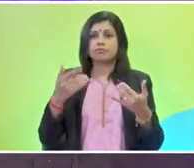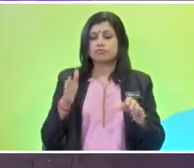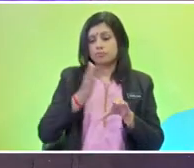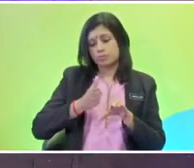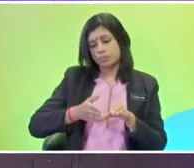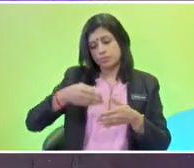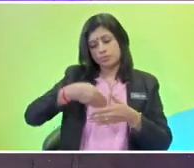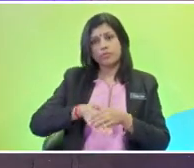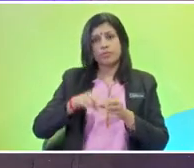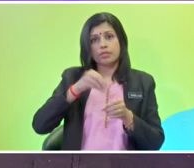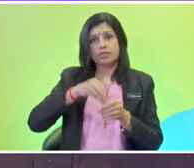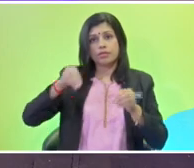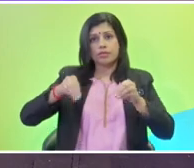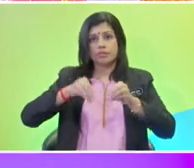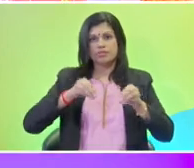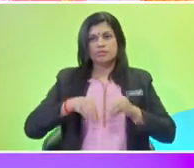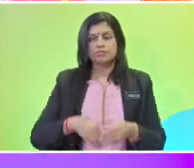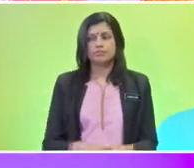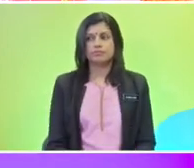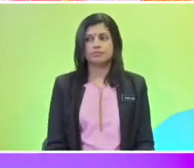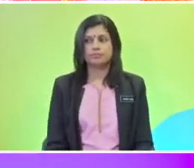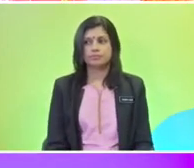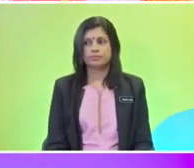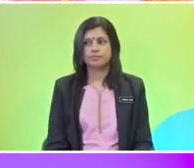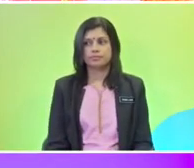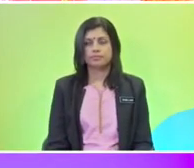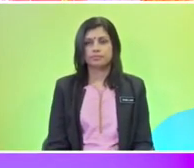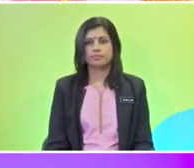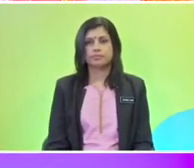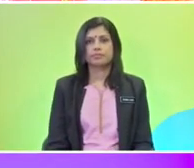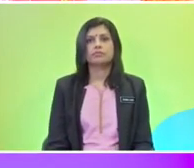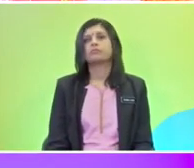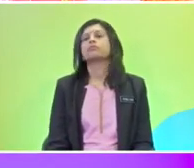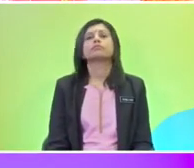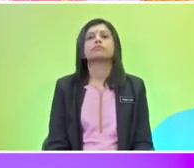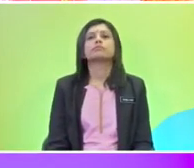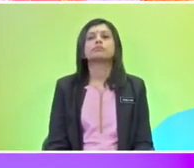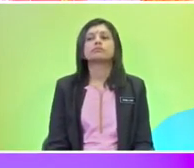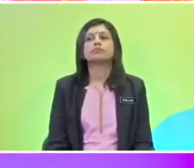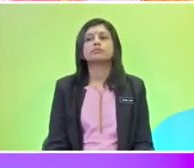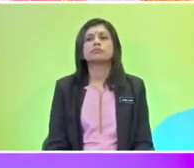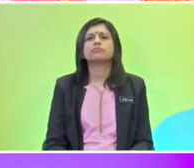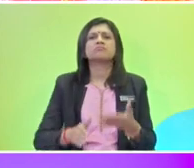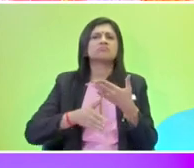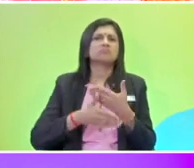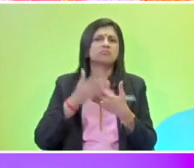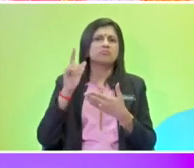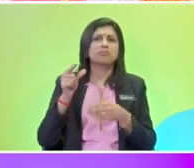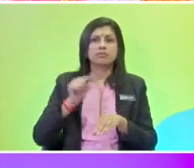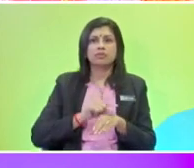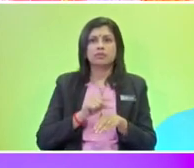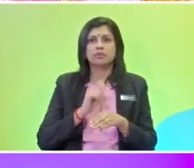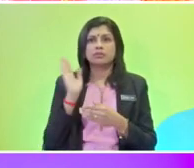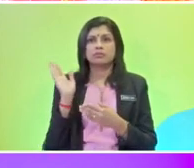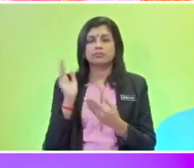Yang ini cikgu potong pakai pisau biasa je lah, ya? Okey, cikgu. Wah, mudahlah cikgu potong pakai ni. Pakai tu senang aja. Tapi